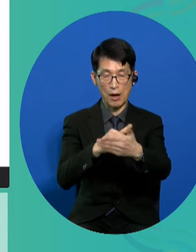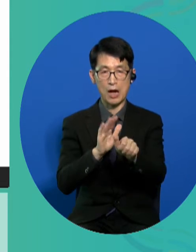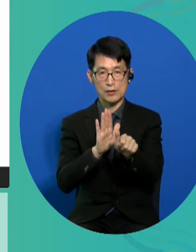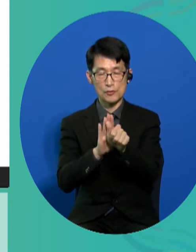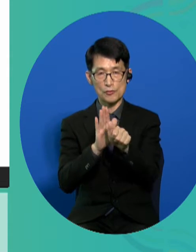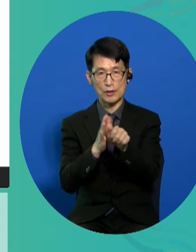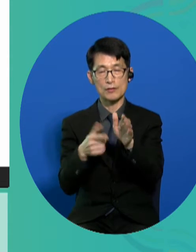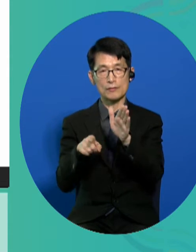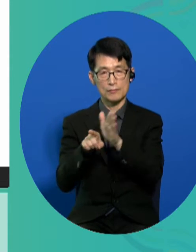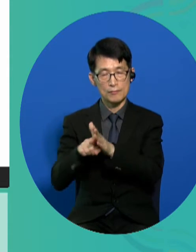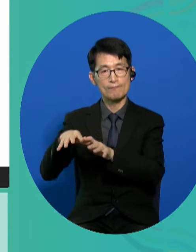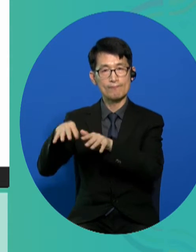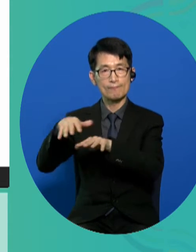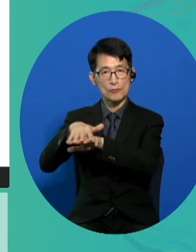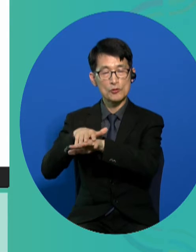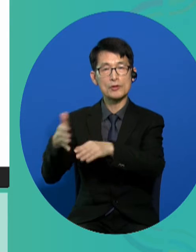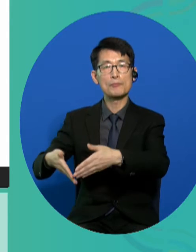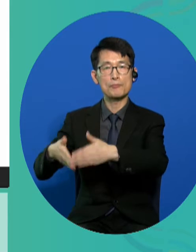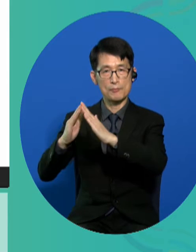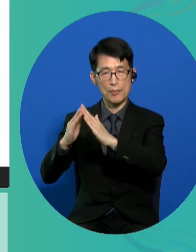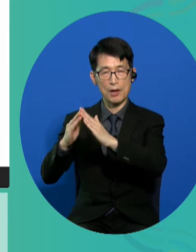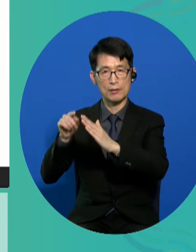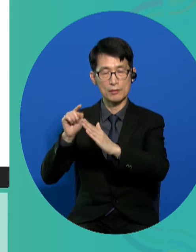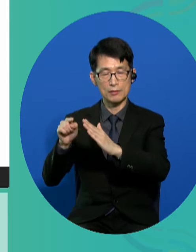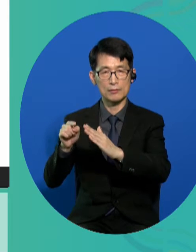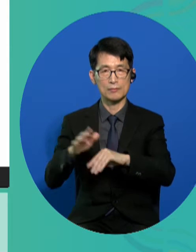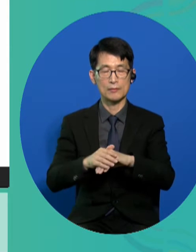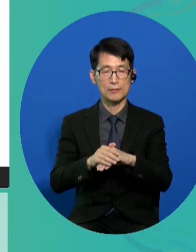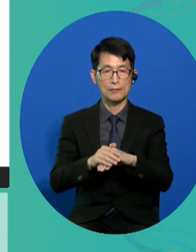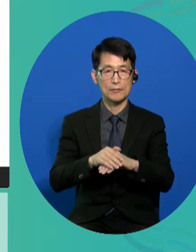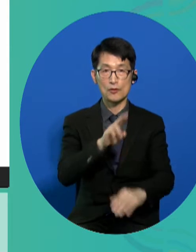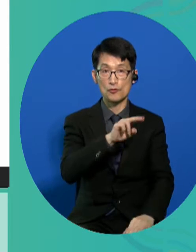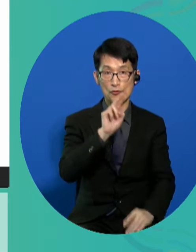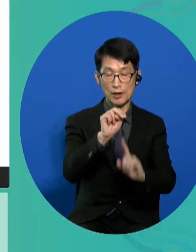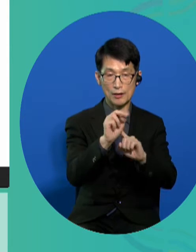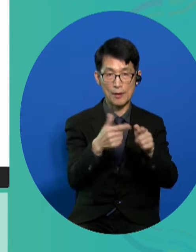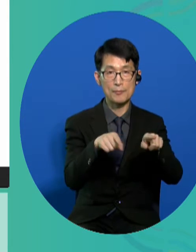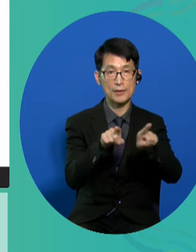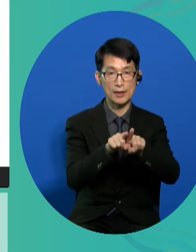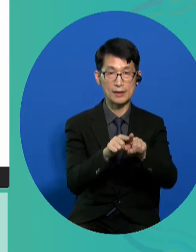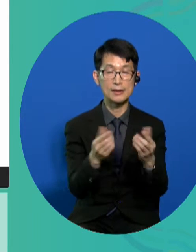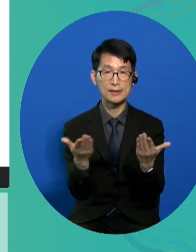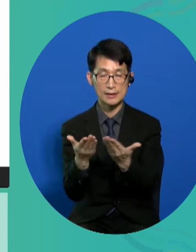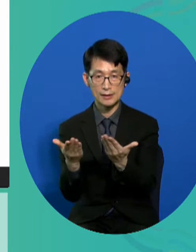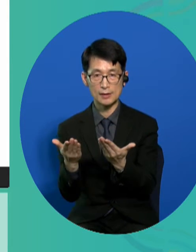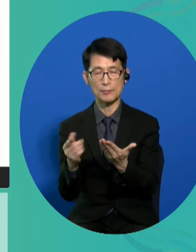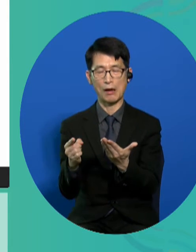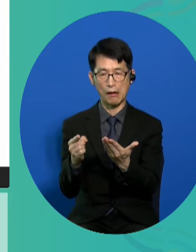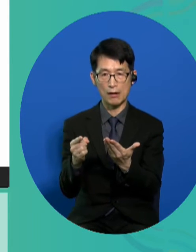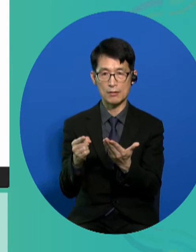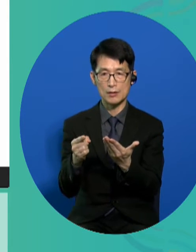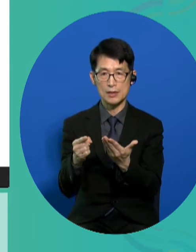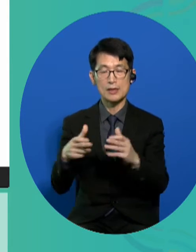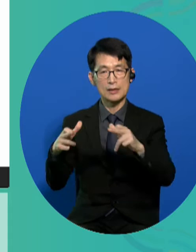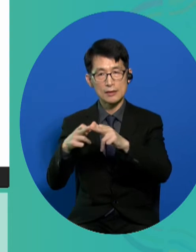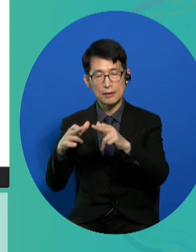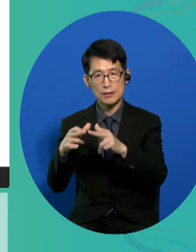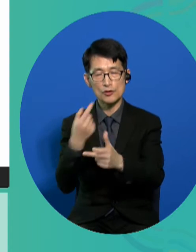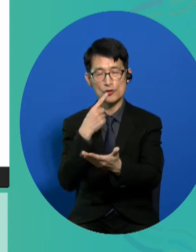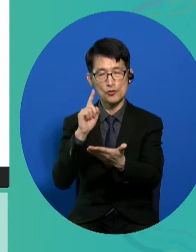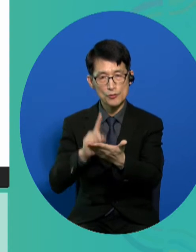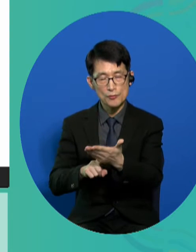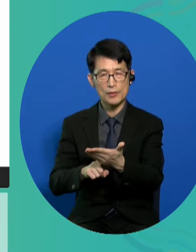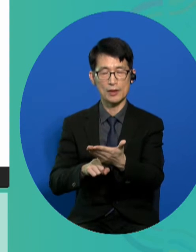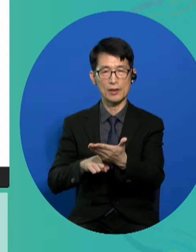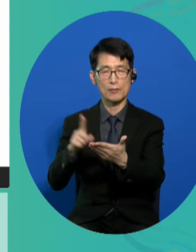만들어졌습니다. G3ICT는 실제로 전 세계 UN 조직과 함께 일하고 협력하며 여러 활동과 접근법을 통하여